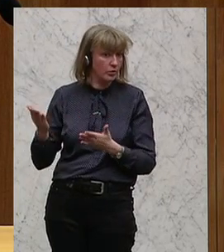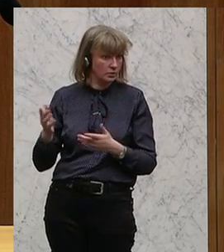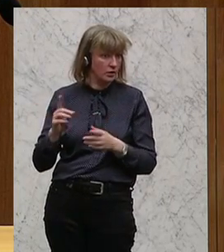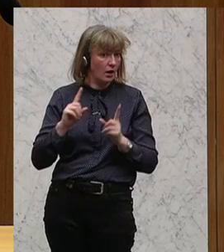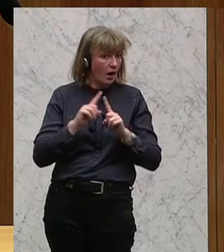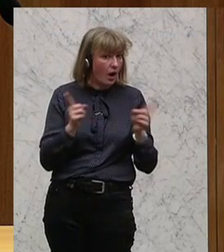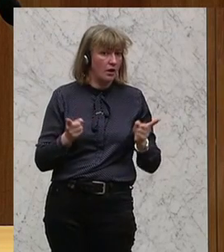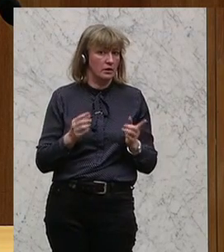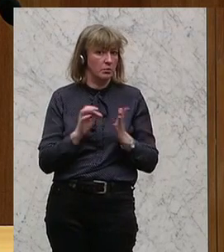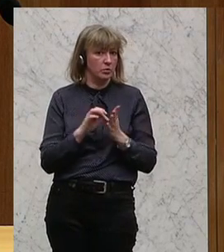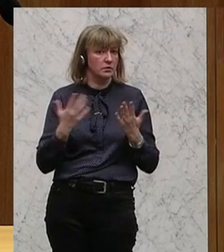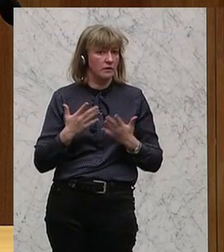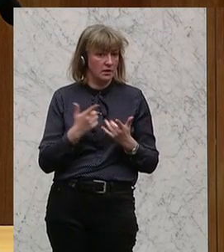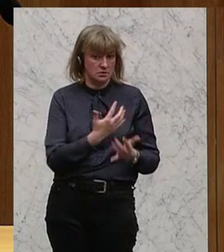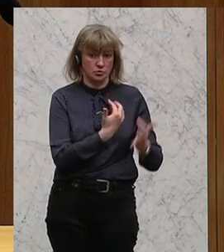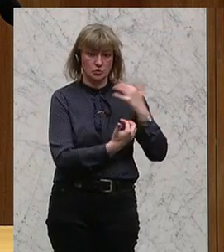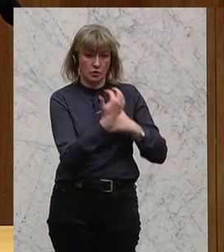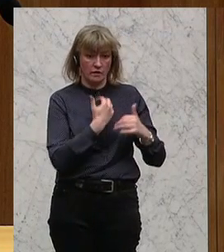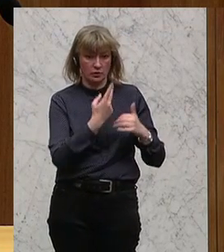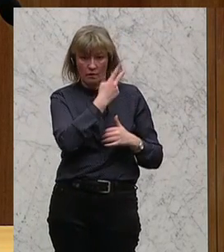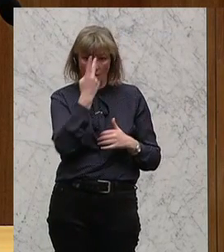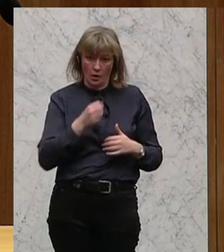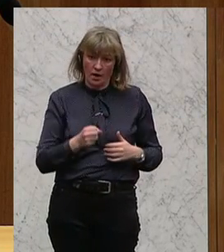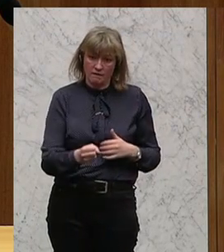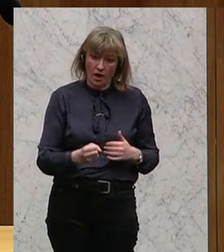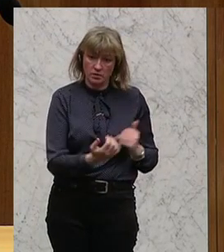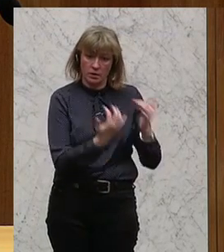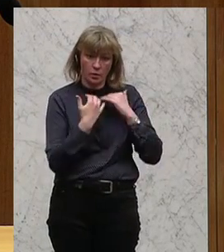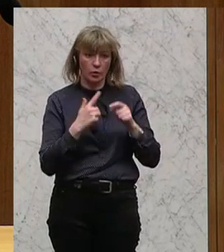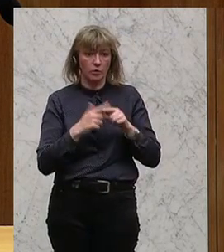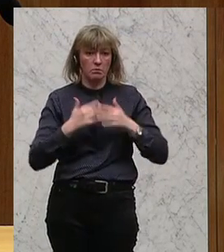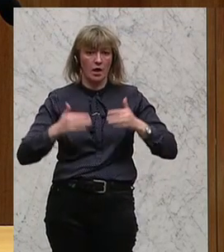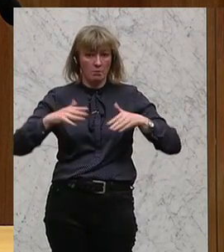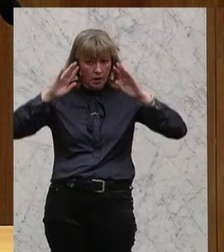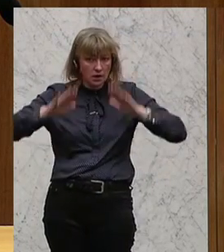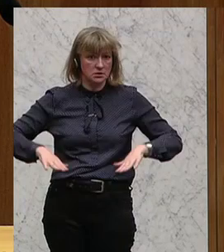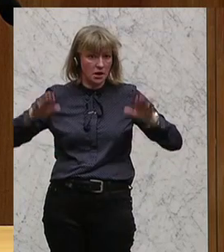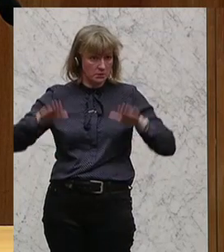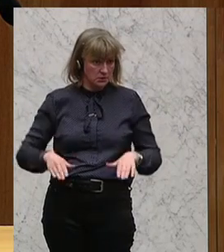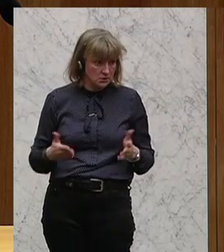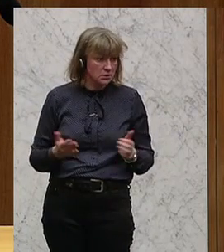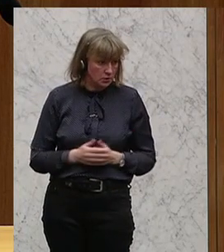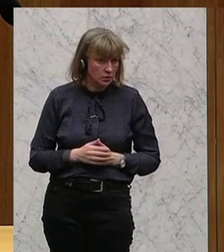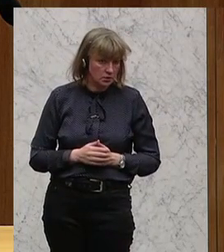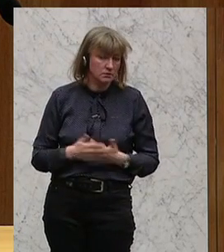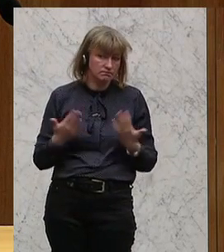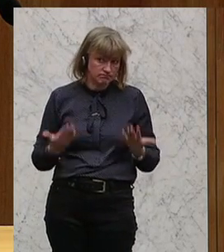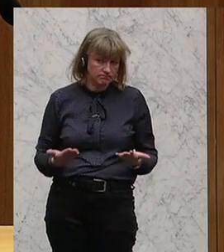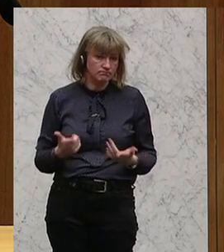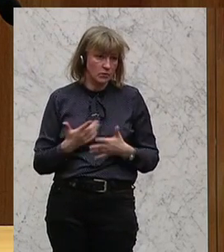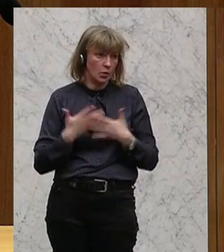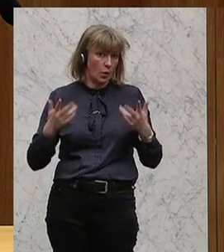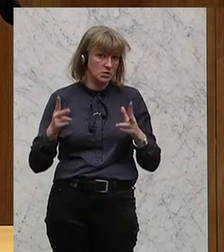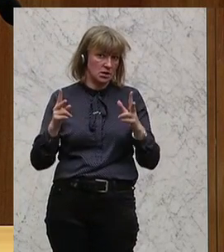eine davon heißt Zuwanderung, Völkerwanderung und zunehmende Islamisierung. Das ist nun einmal eines der